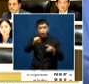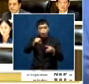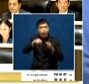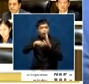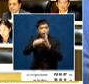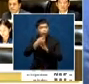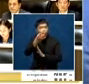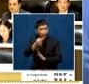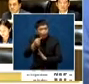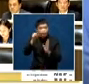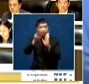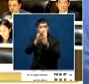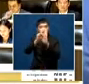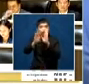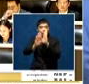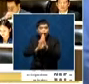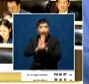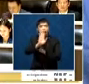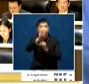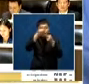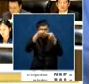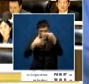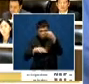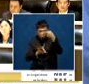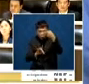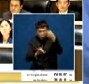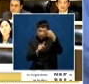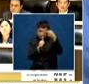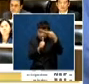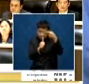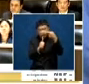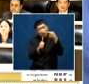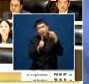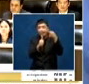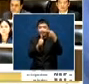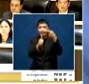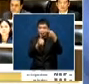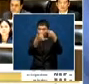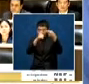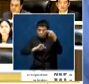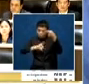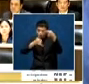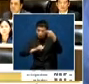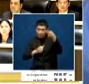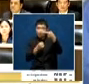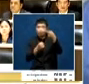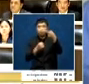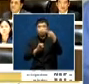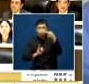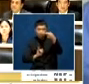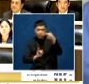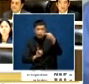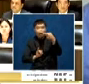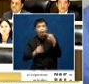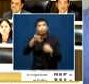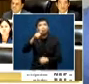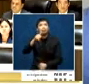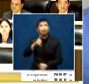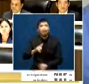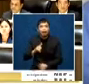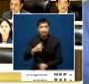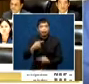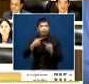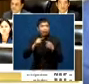วลา17ปีที่ผ่านมาตั้งแต่รัฐประหาร49เนี่ยนะครับฝากที่สนับสนุนนะครับฝ่ายเผด็จการเนี่ยมันเล็กล